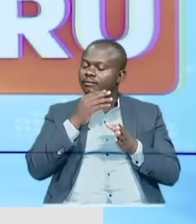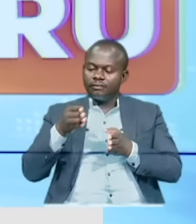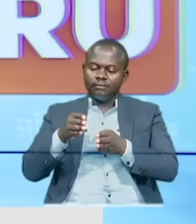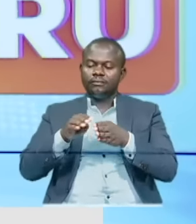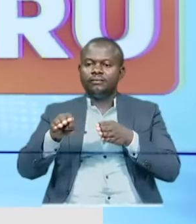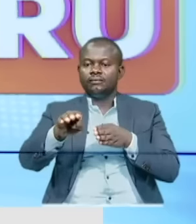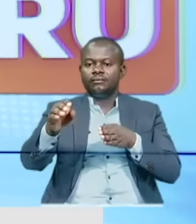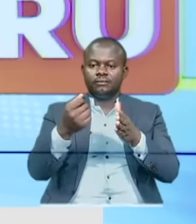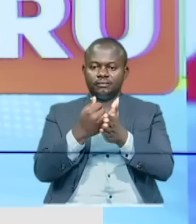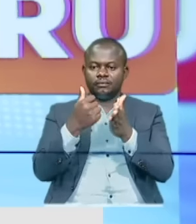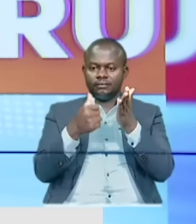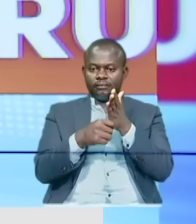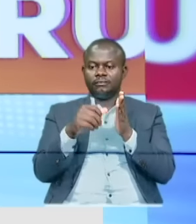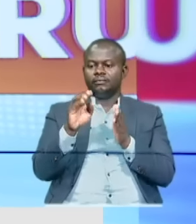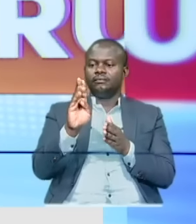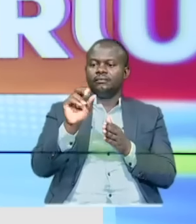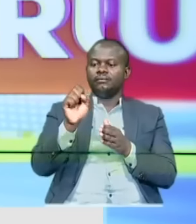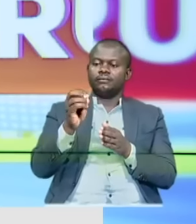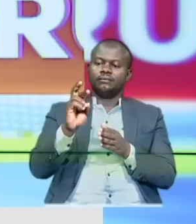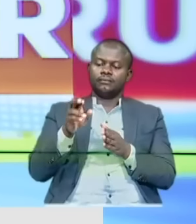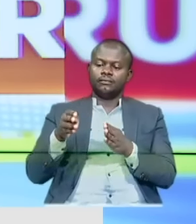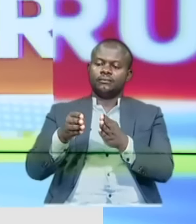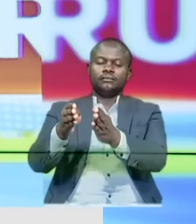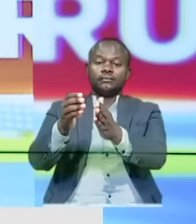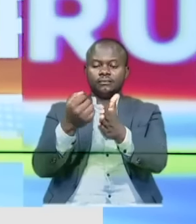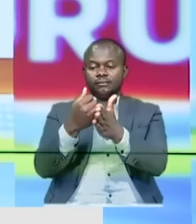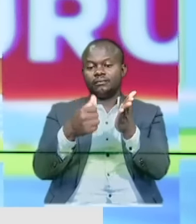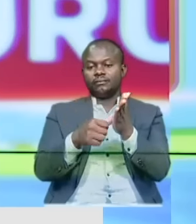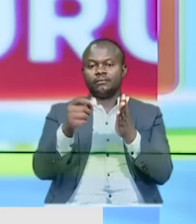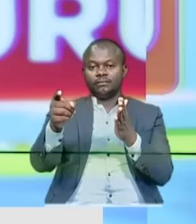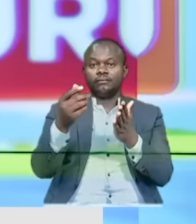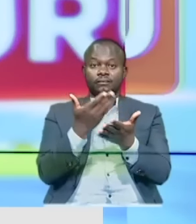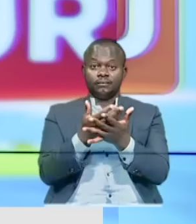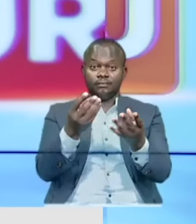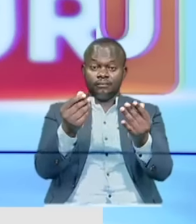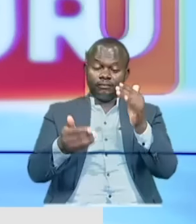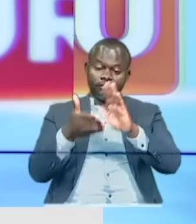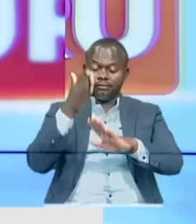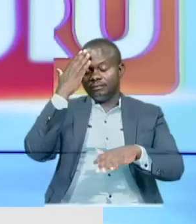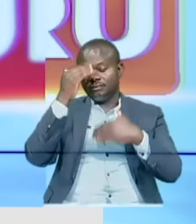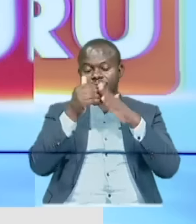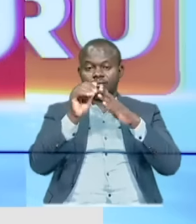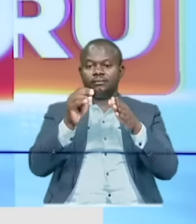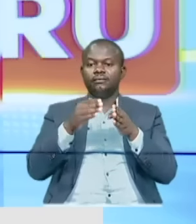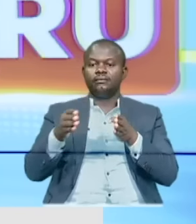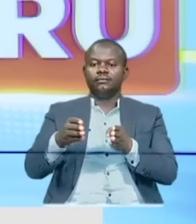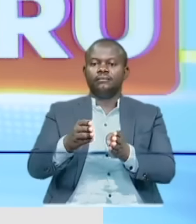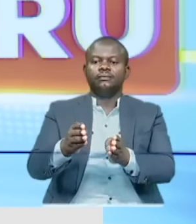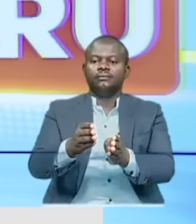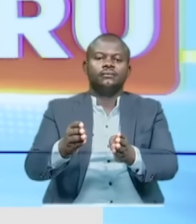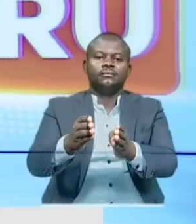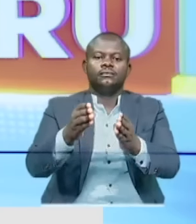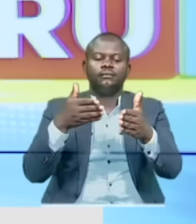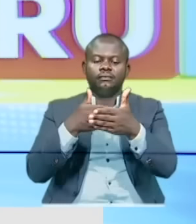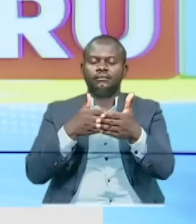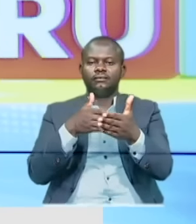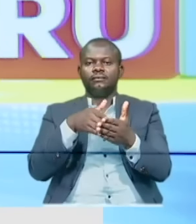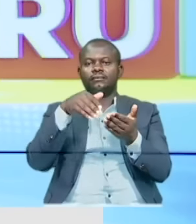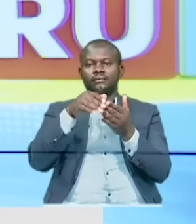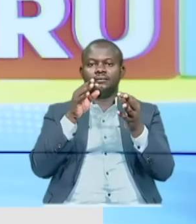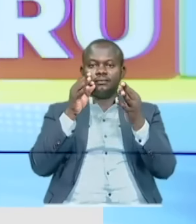bwabo mu kaga, none barasaba ubuyobozi gukemura iki kibazo mu maguru mashya kubera ko ngo iyo ruhurura ikomeje kubabangamira. Inkuru